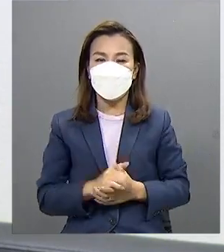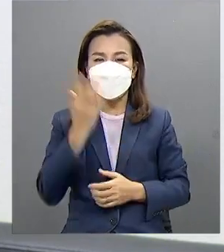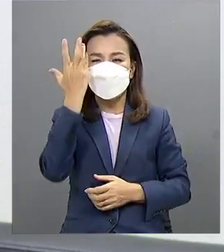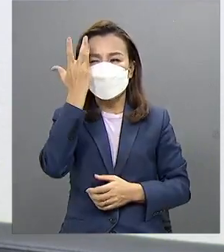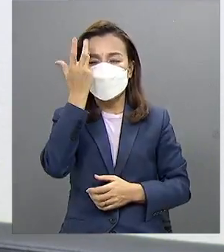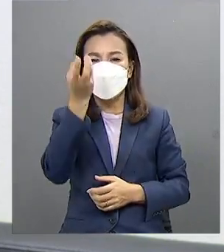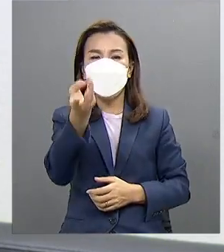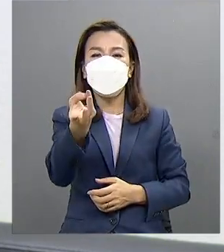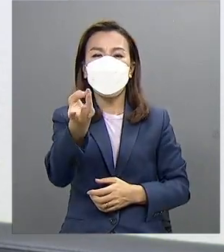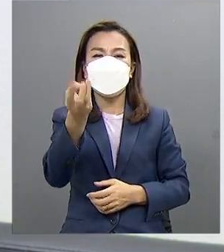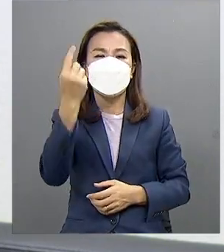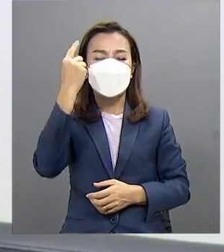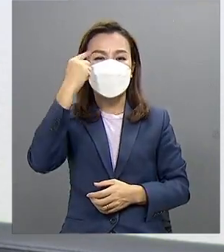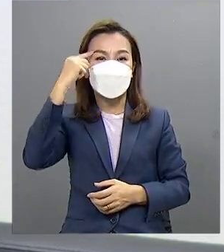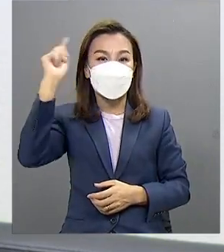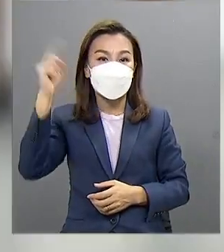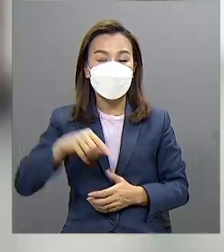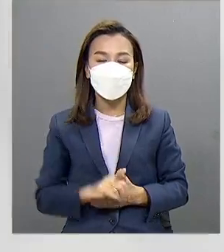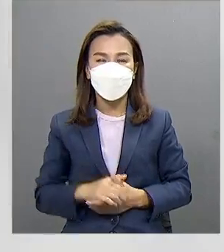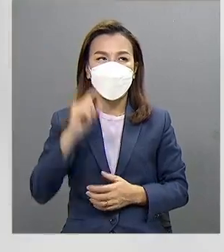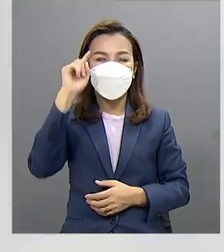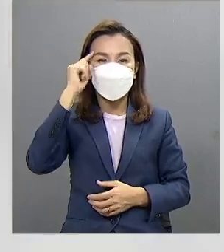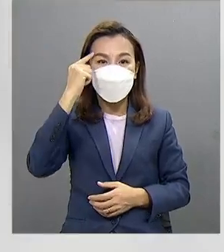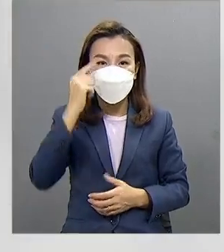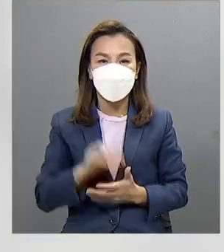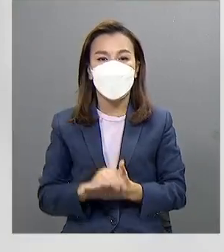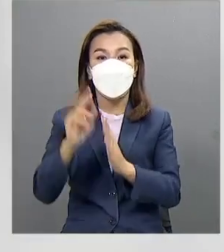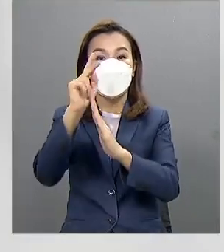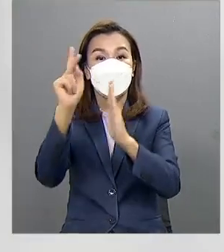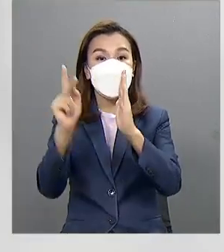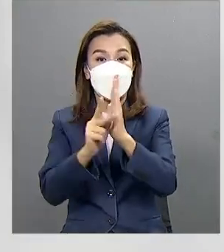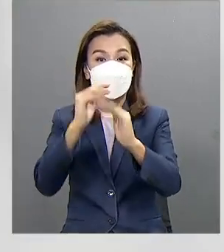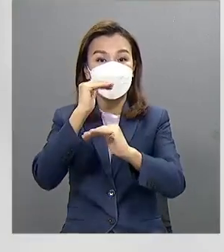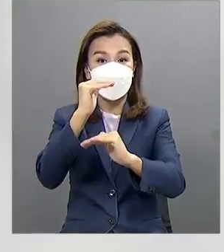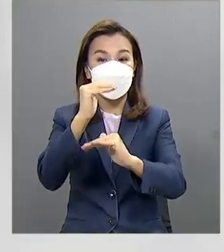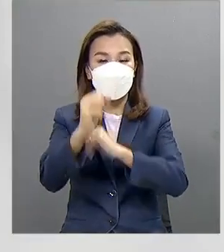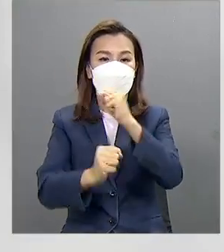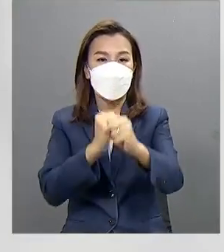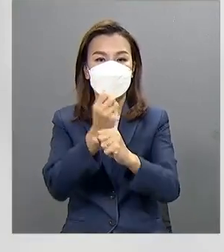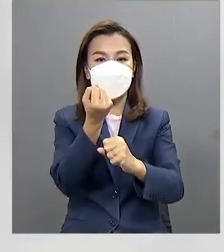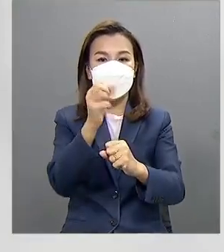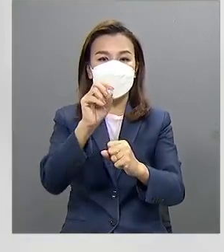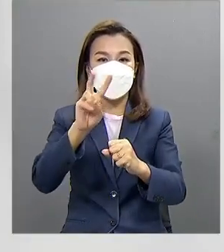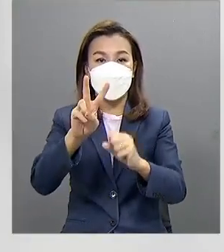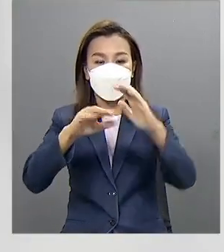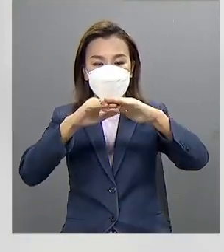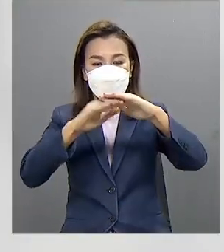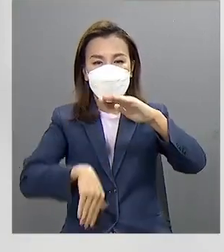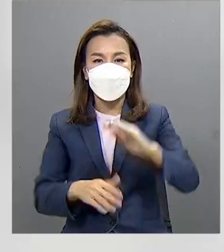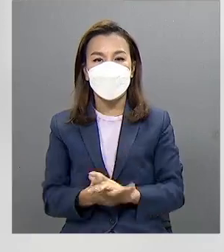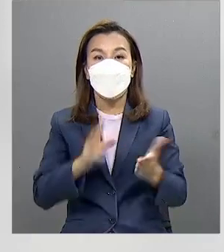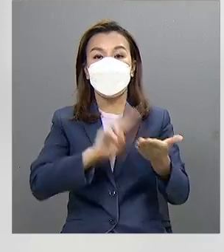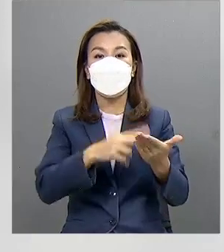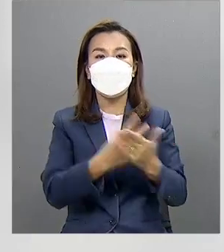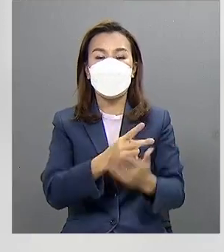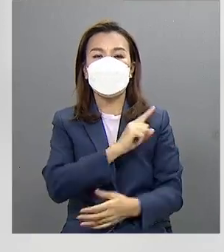ก็ยังไม่รู้เรื่องนะครับงั้นกฎหมายก็เลยกำหนดเกณฑ์ถ้าอายุต่ำกว่า12ปีนะครับกฎหมายถือว่าคุณยังไม่รู้ผิดชอบชั่วดีนะครับ